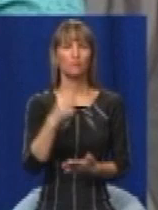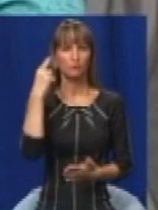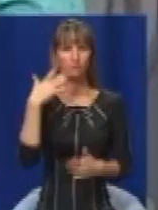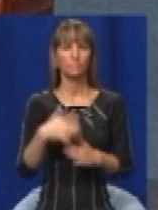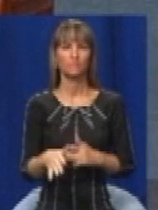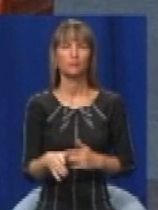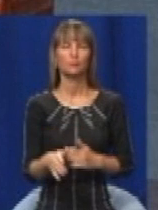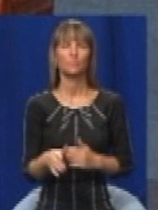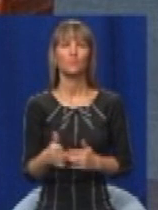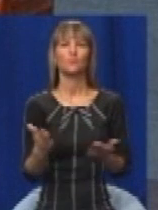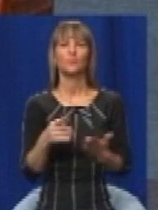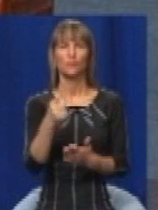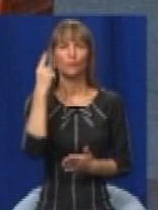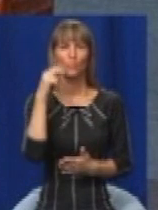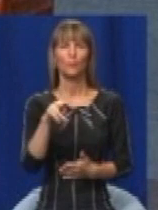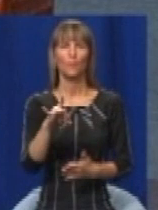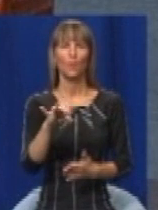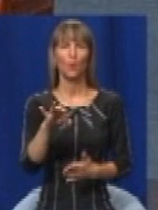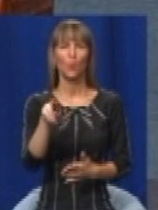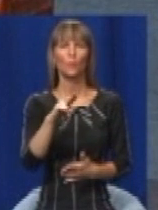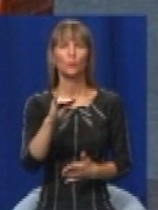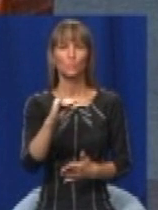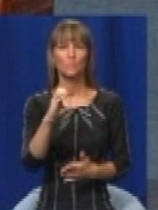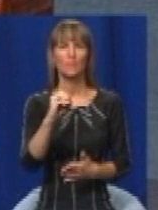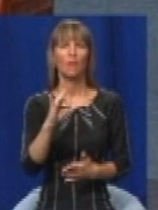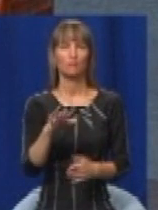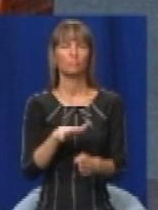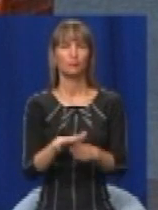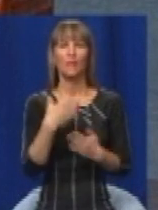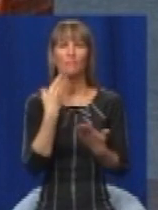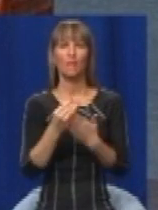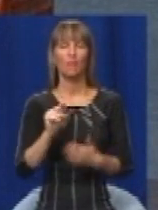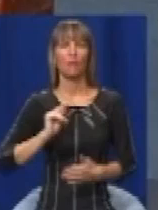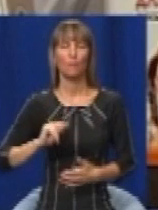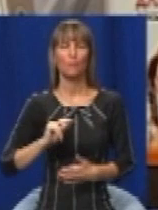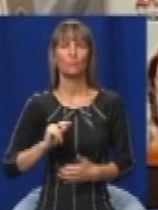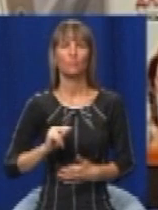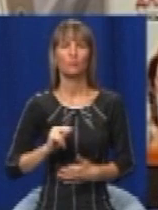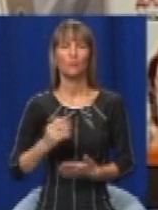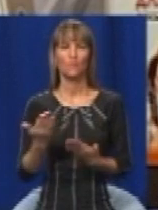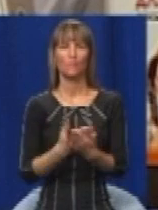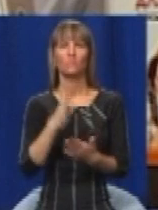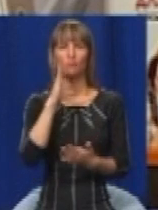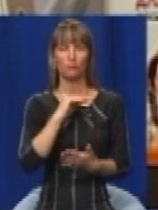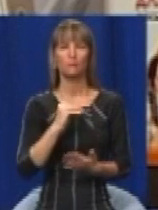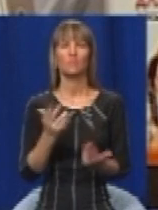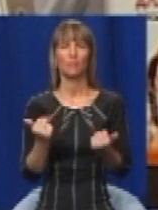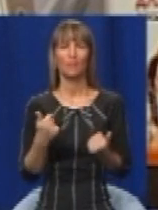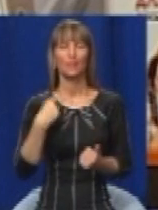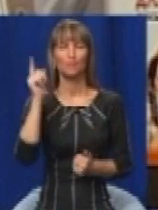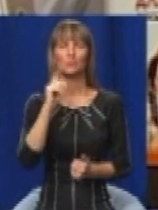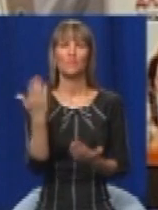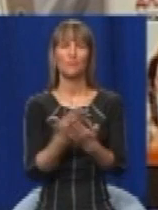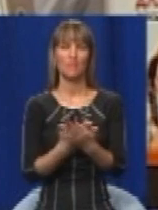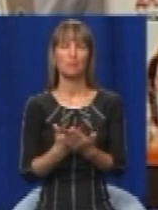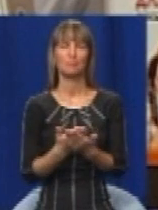Да. И как ты думаешь, продюсер впорався із своими обов'язками стосовно фильма? Фильм вдався? Да, мне кажется, фильм